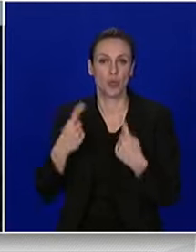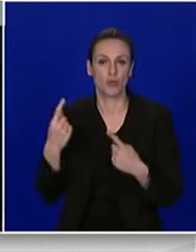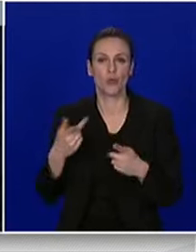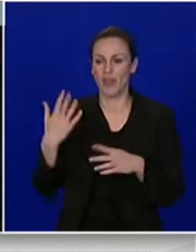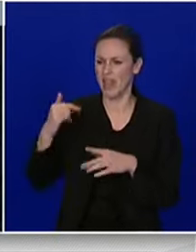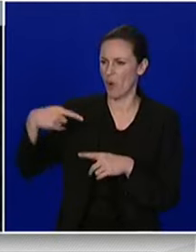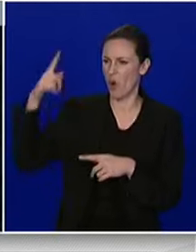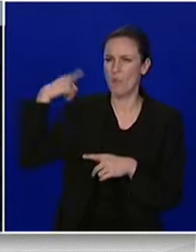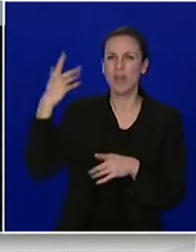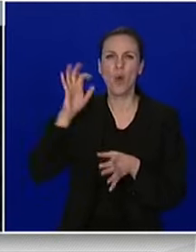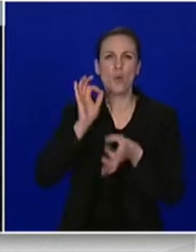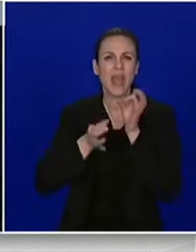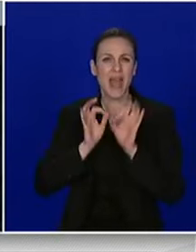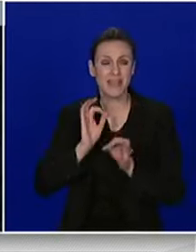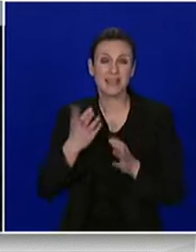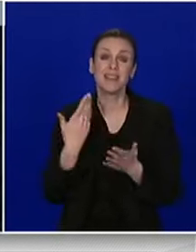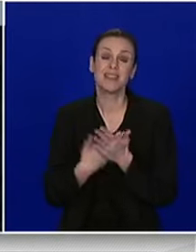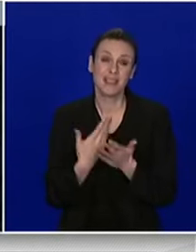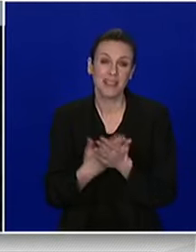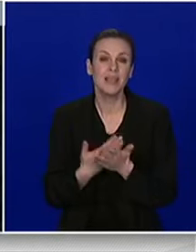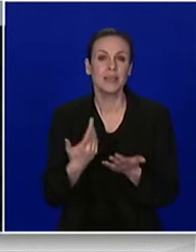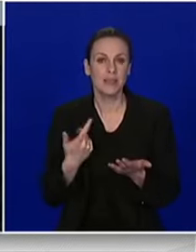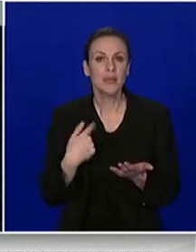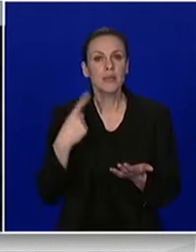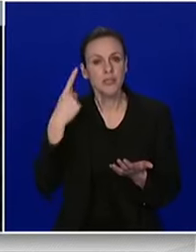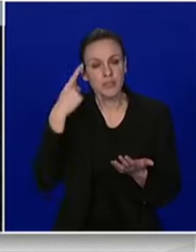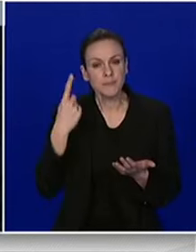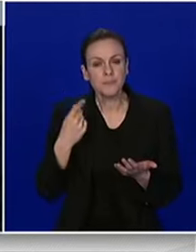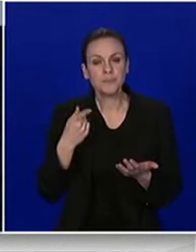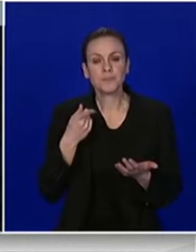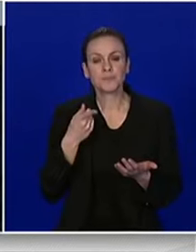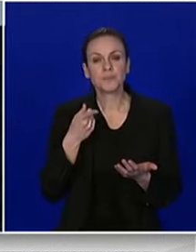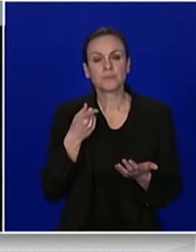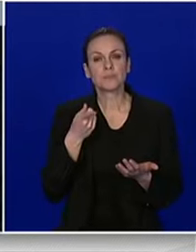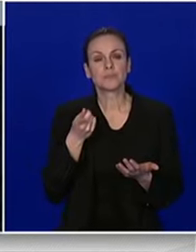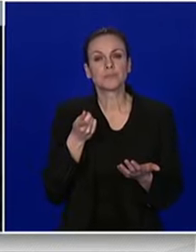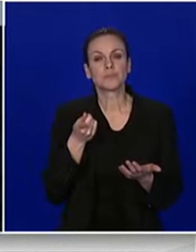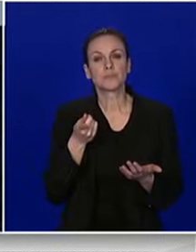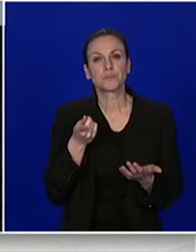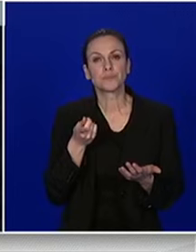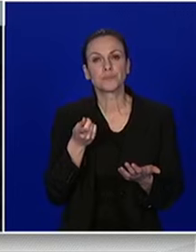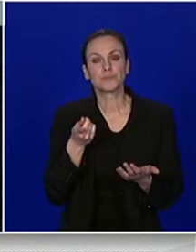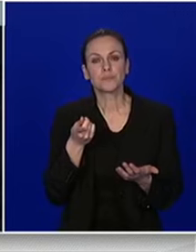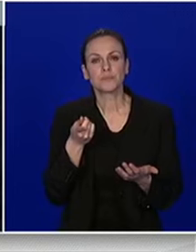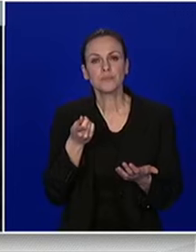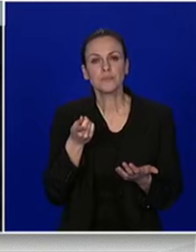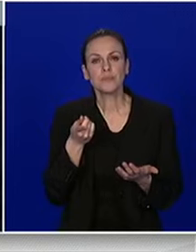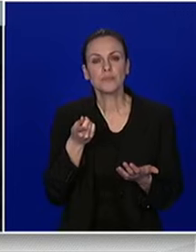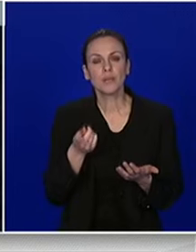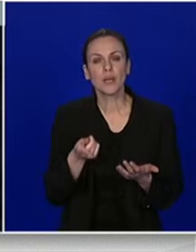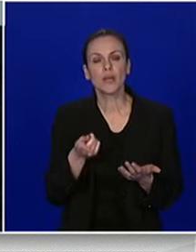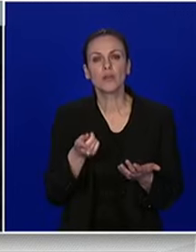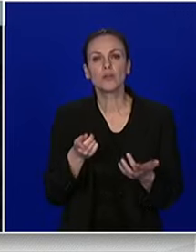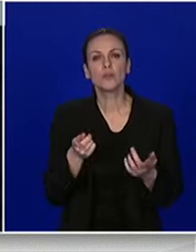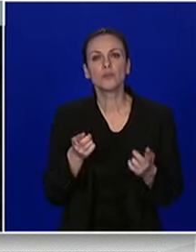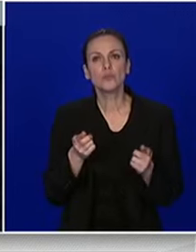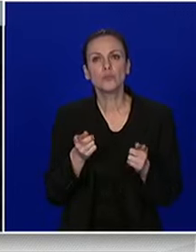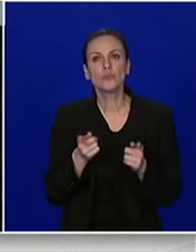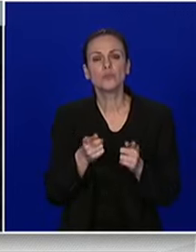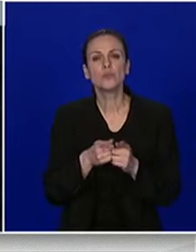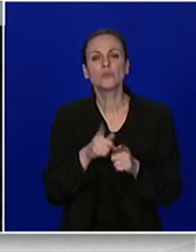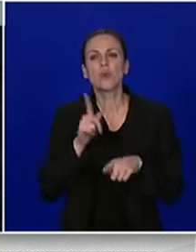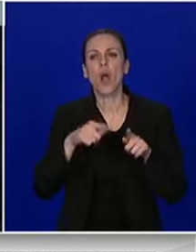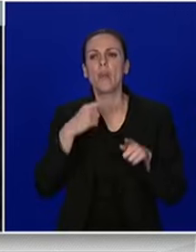prošle godine. Zato mislim da svu energiju koja se tu troši, a ja bih rekao prilično uzalud, bilo